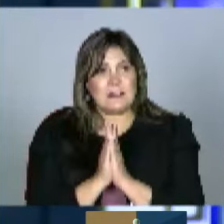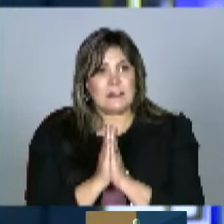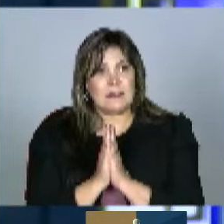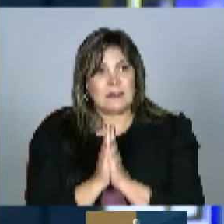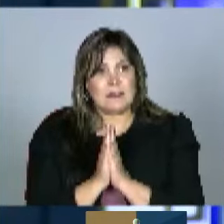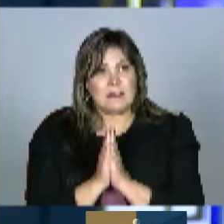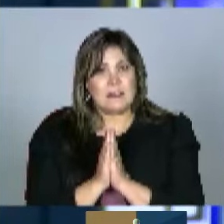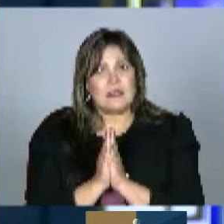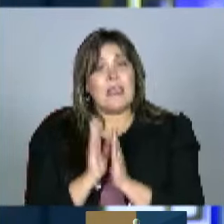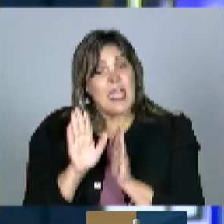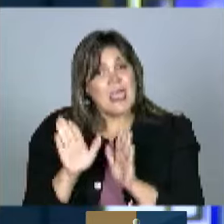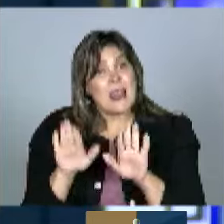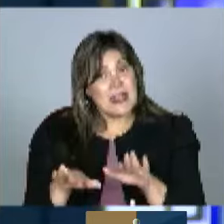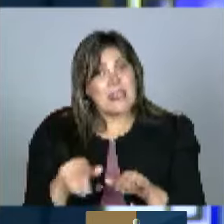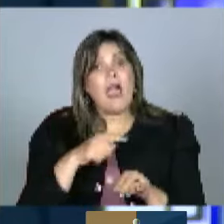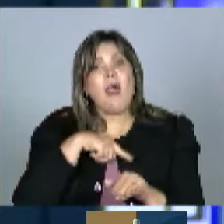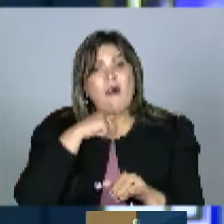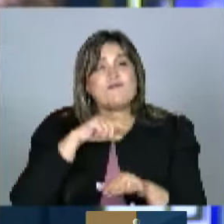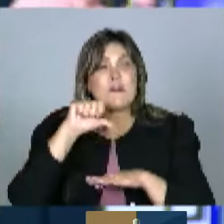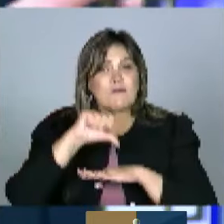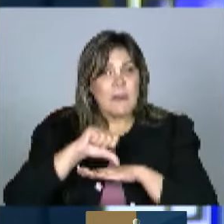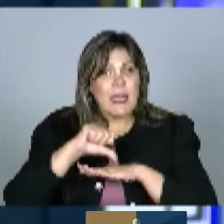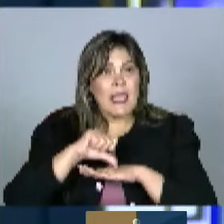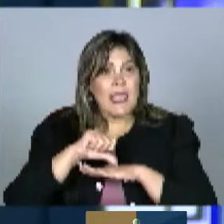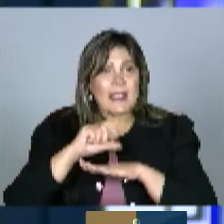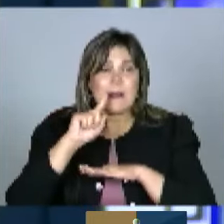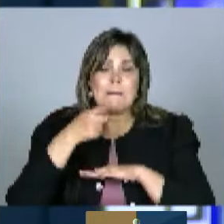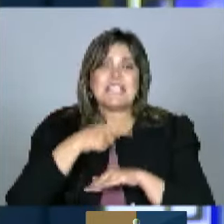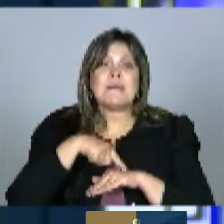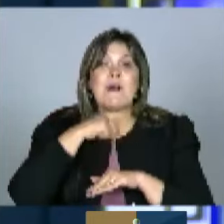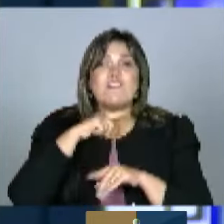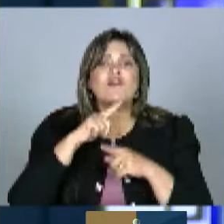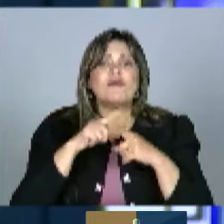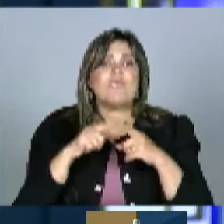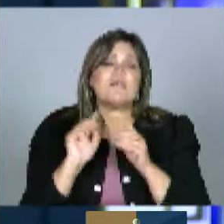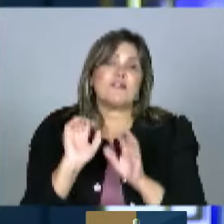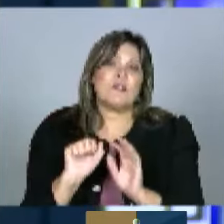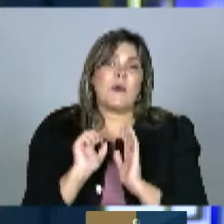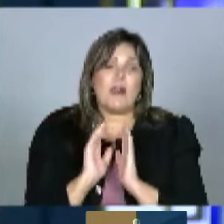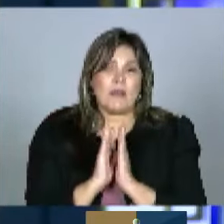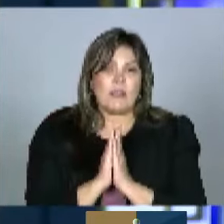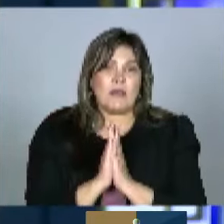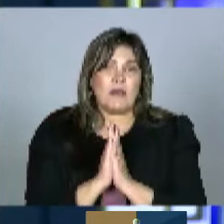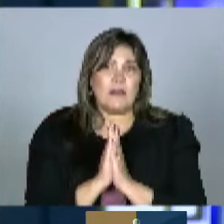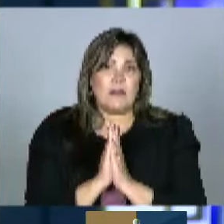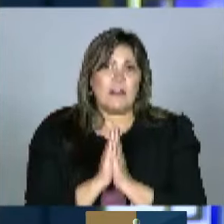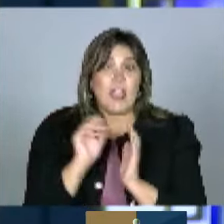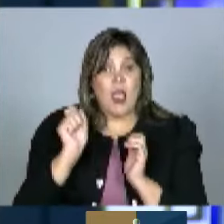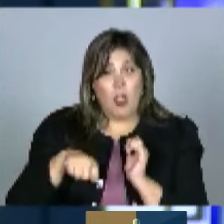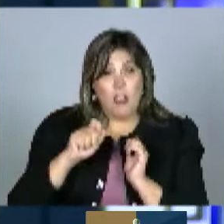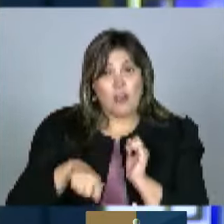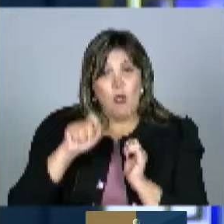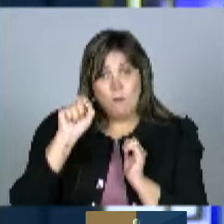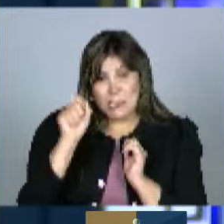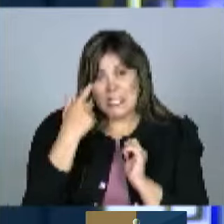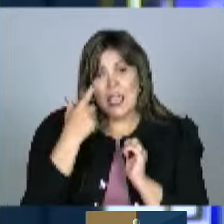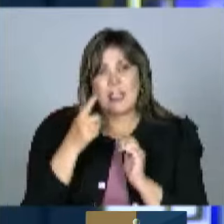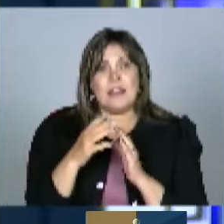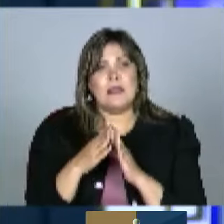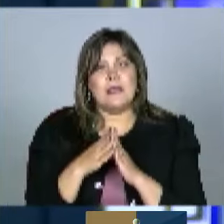اختصاص مكاني مكاني مالهاش اختصاص قيمي اه القضاء المست ستعجل